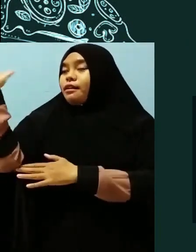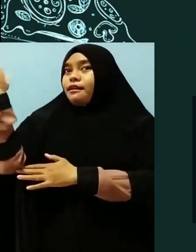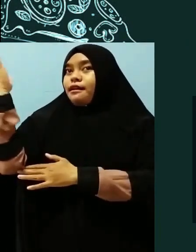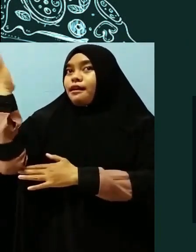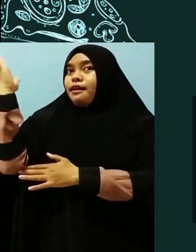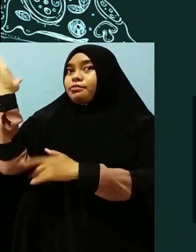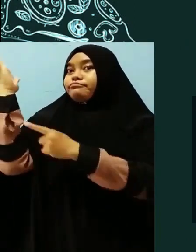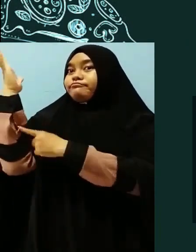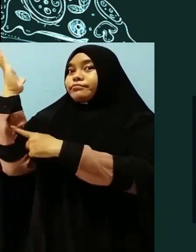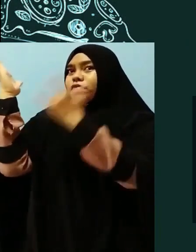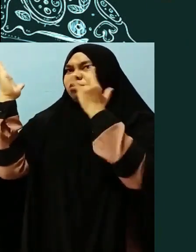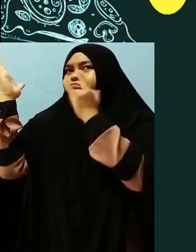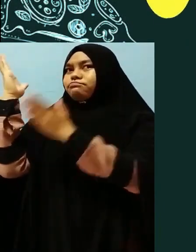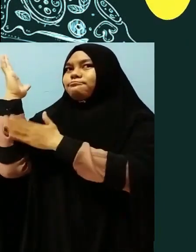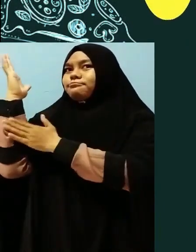tangan kanan.